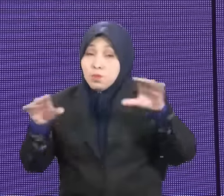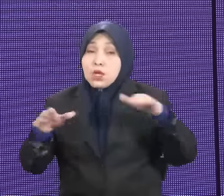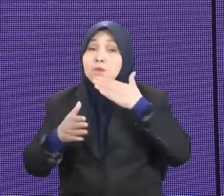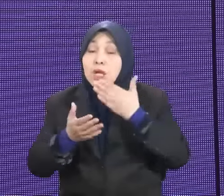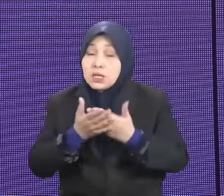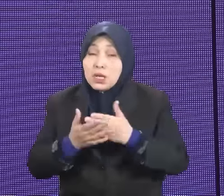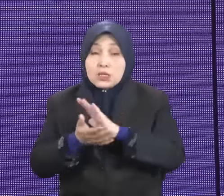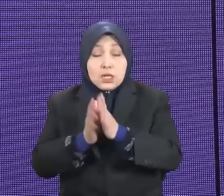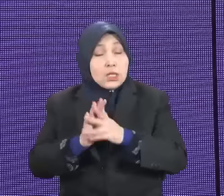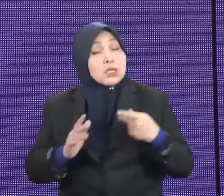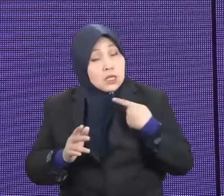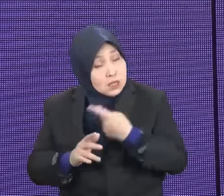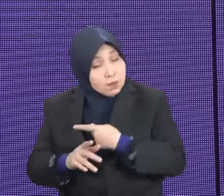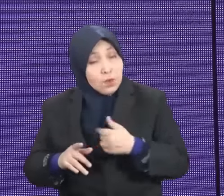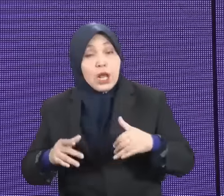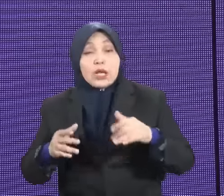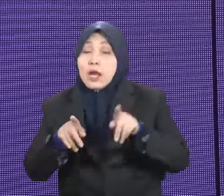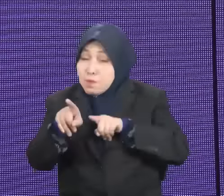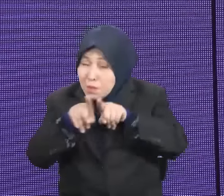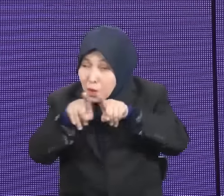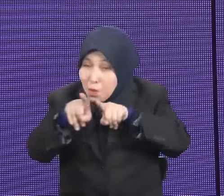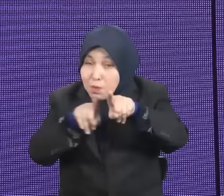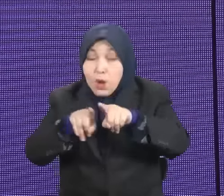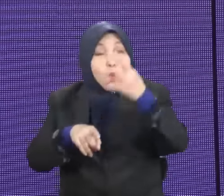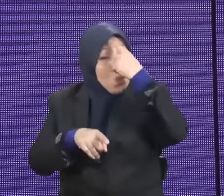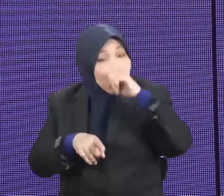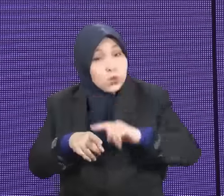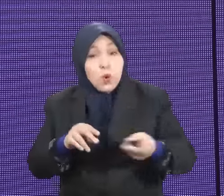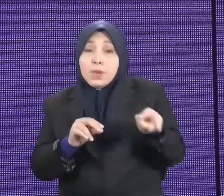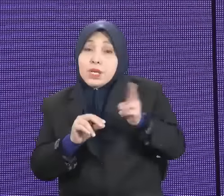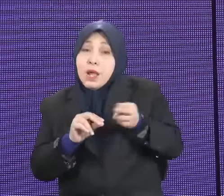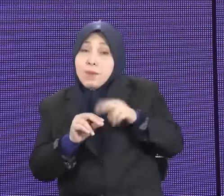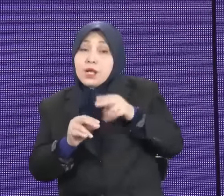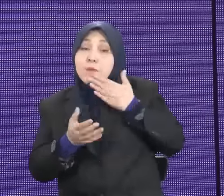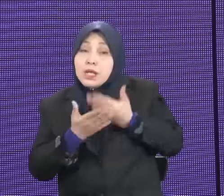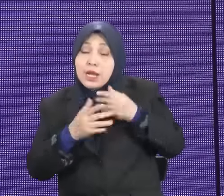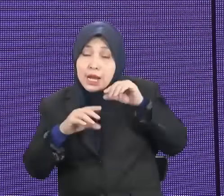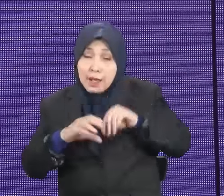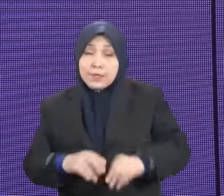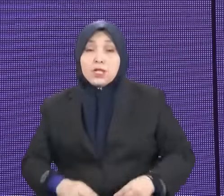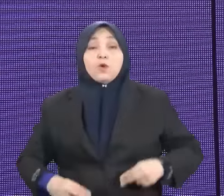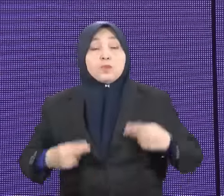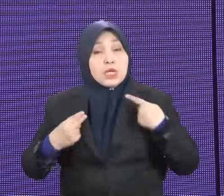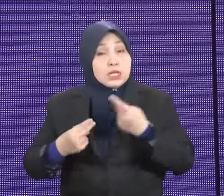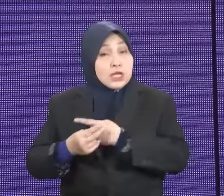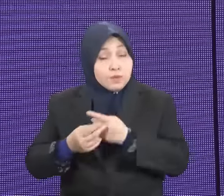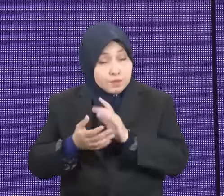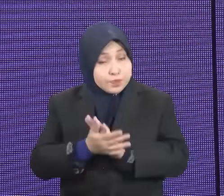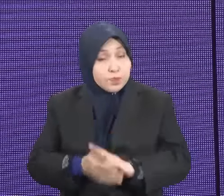itu juga akan berlomba untuk menambahkan kebaikan dalam hidup kita